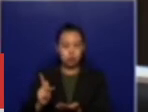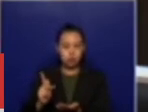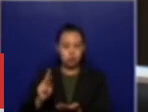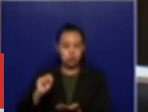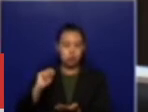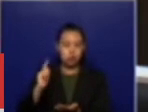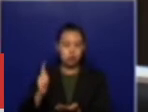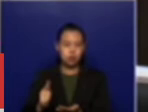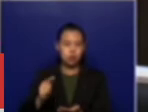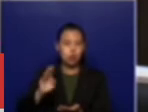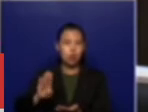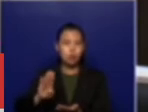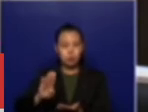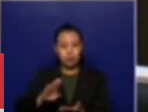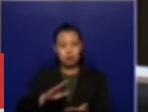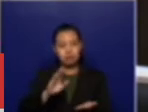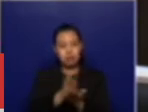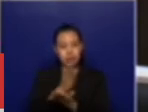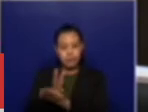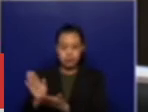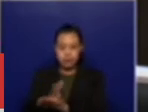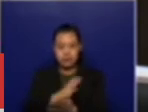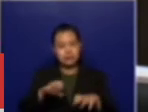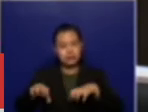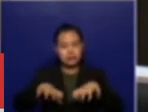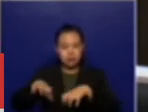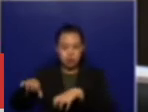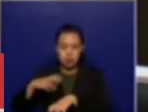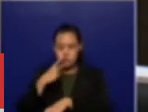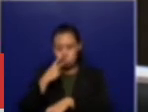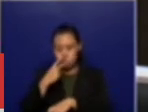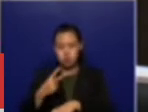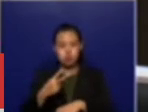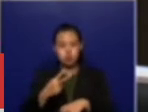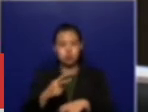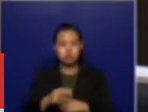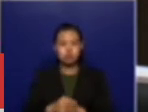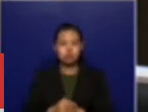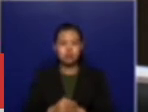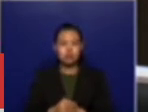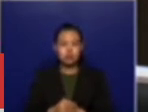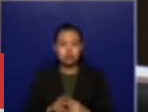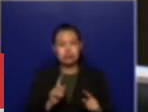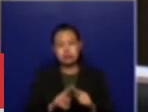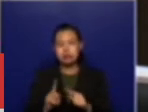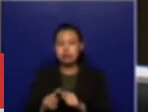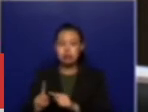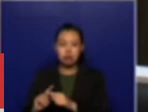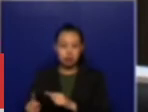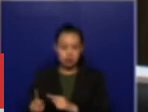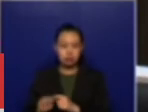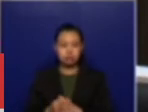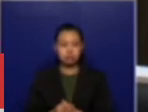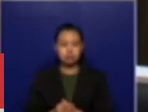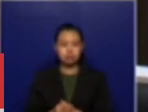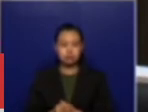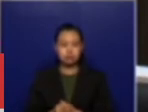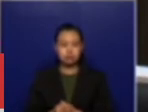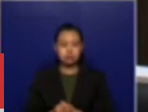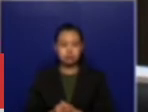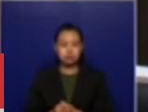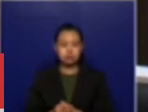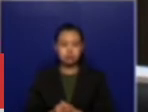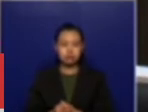จะต้องตอบสนองต่อการวางโครงสร้างพื้นฐานเพื่อที่จะรองรับการผลิตตามเป้าหมายใหม่นะครับฟังยากนิดนึง